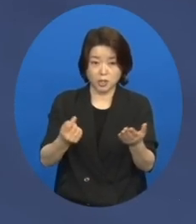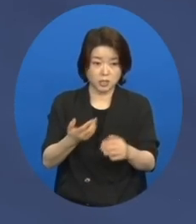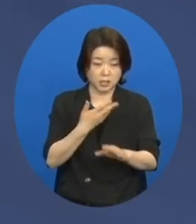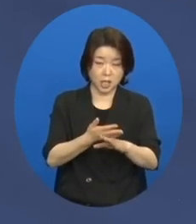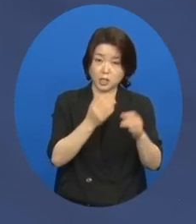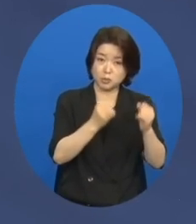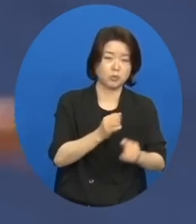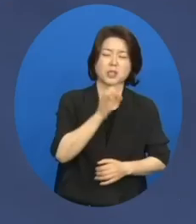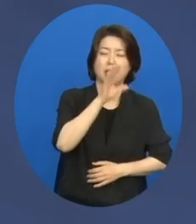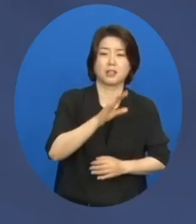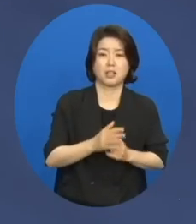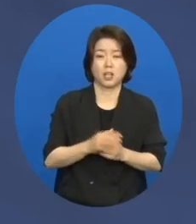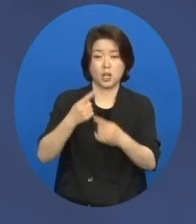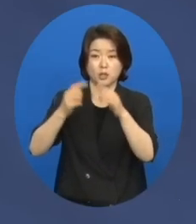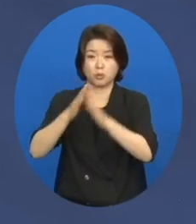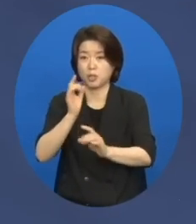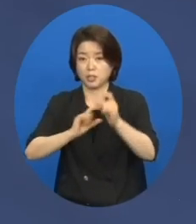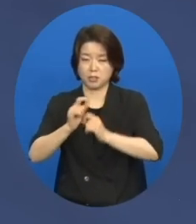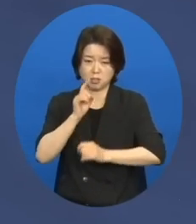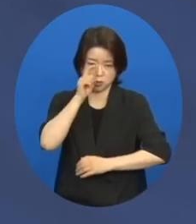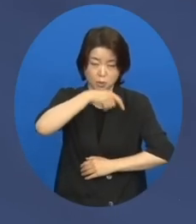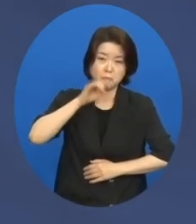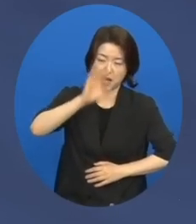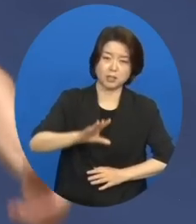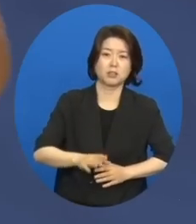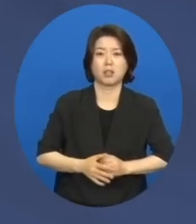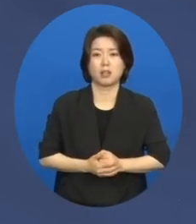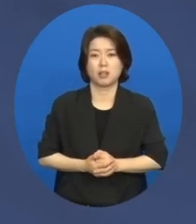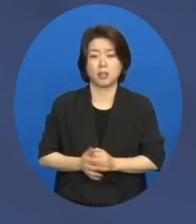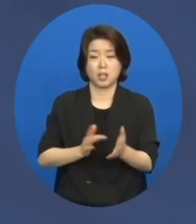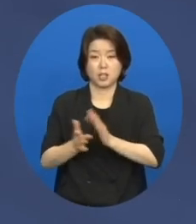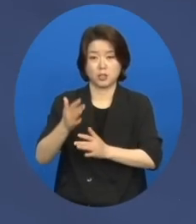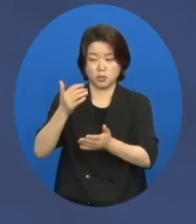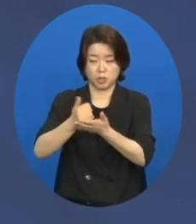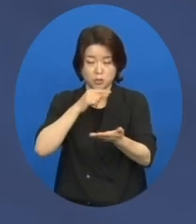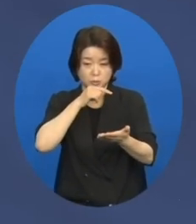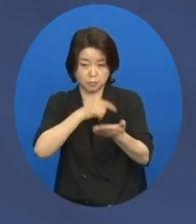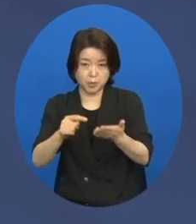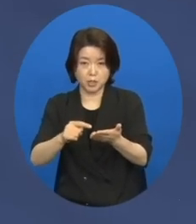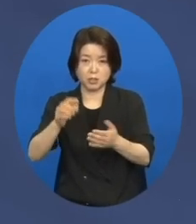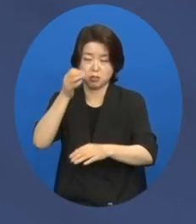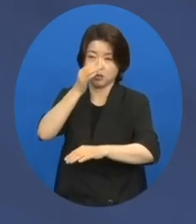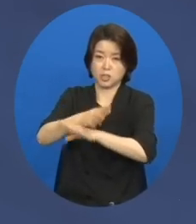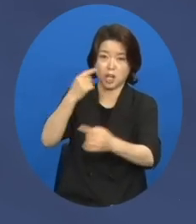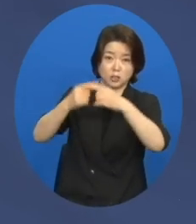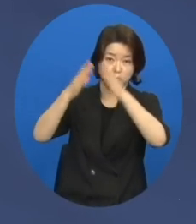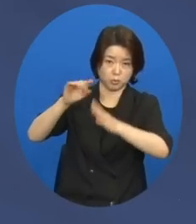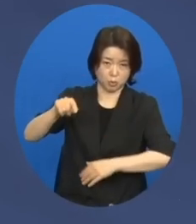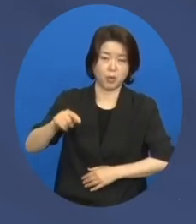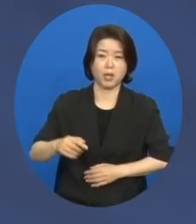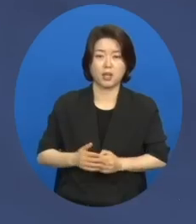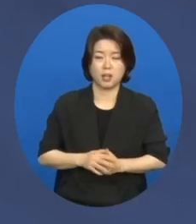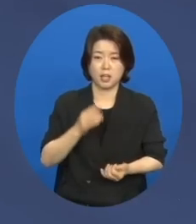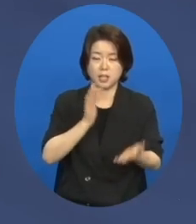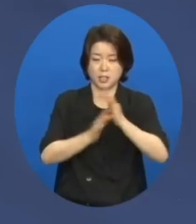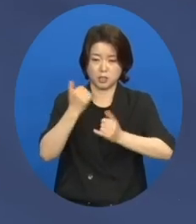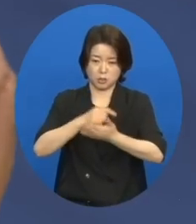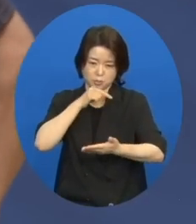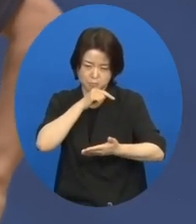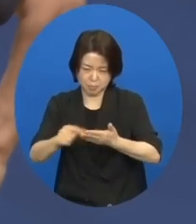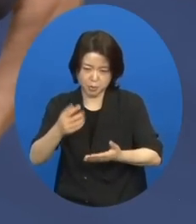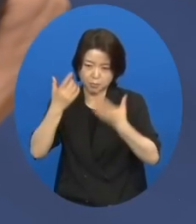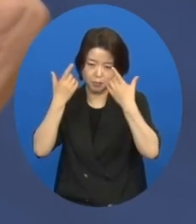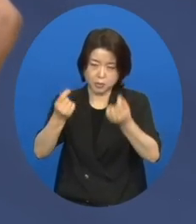존재할 수 없어요. 교회를 더 이상 더럽히면 안 돼요. 예수 피값 주고 산 교회는 예수님 피값만큼 소중한